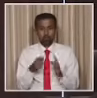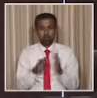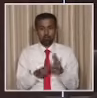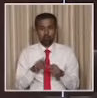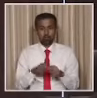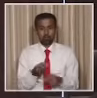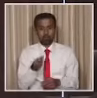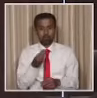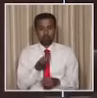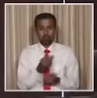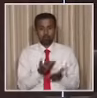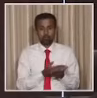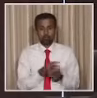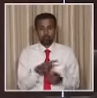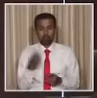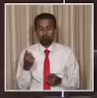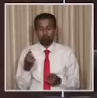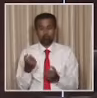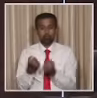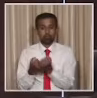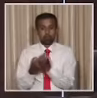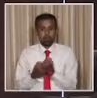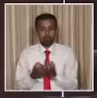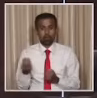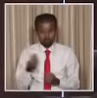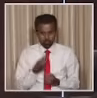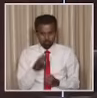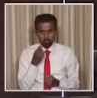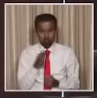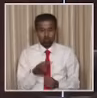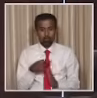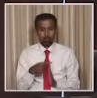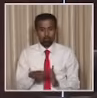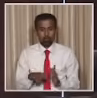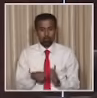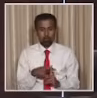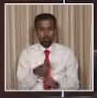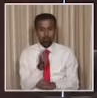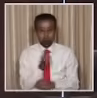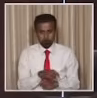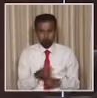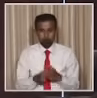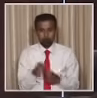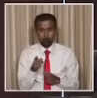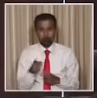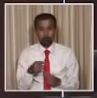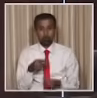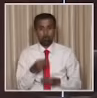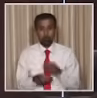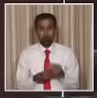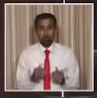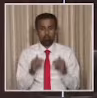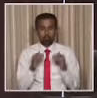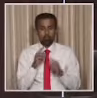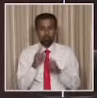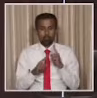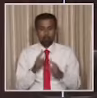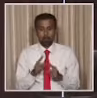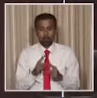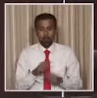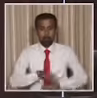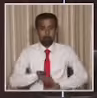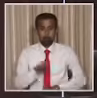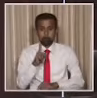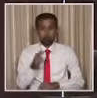ambil ciri kita amatar. Kohingar ya ada dia kapit hamunad, me rata gudra kan me beri pilak kedua. Dengan tu mula biapa rata gudra kan katakan. Dengan mata pekat